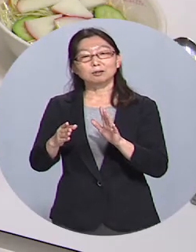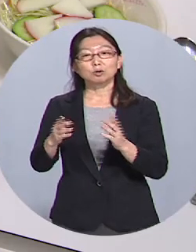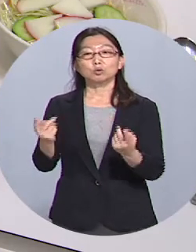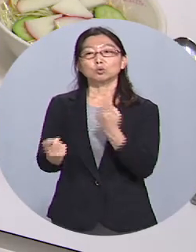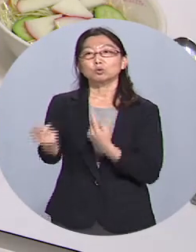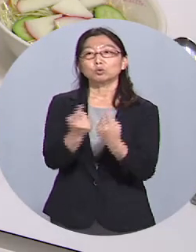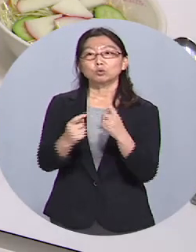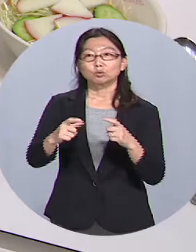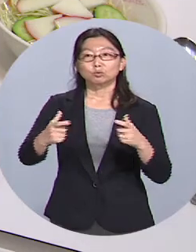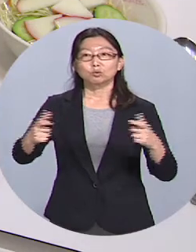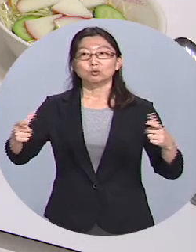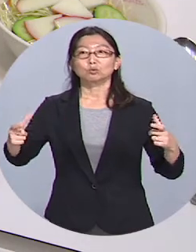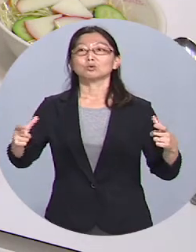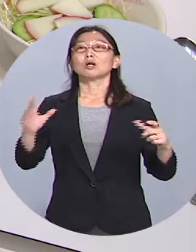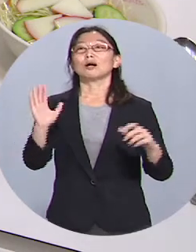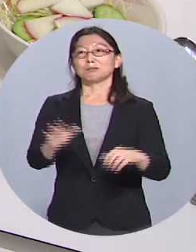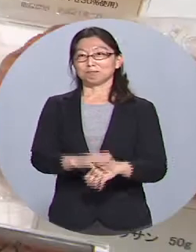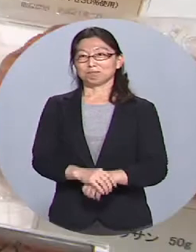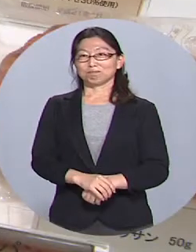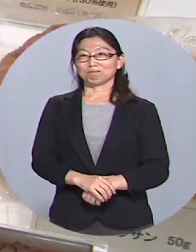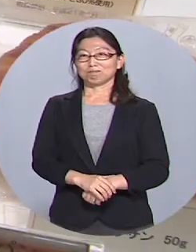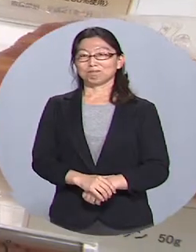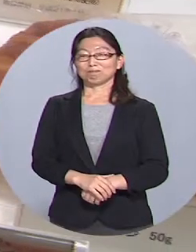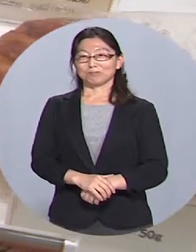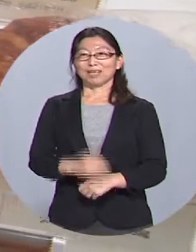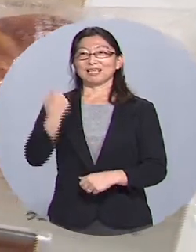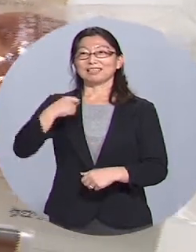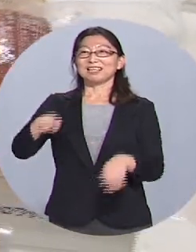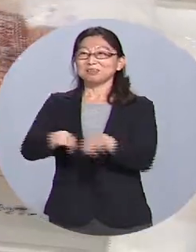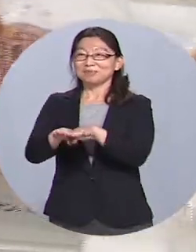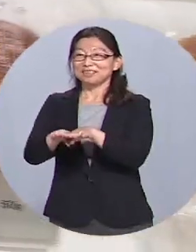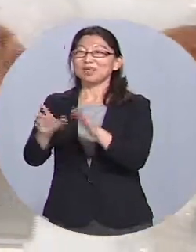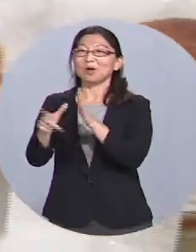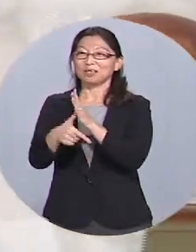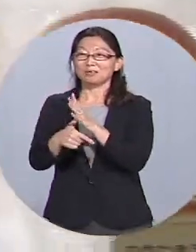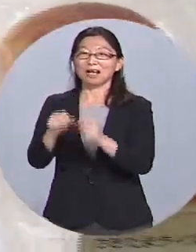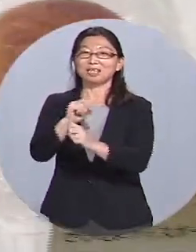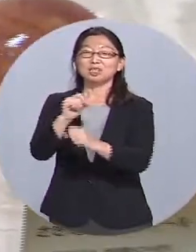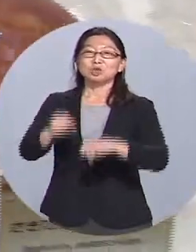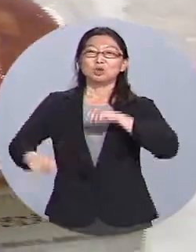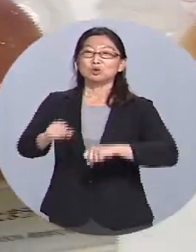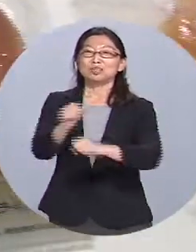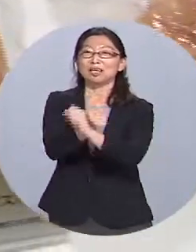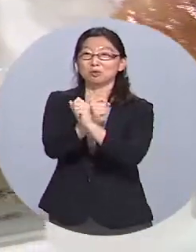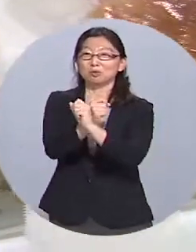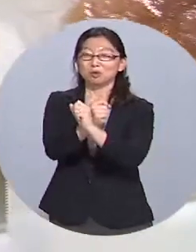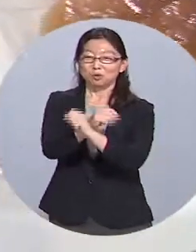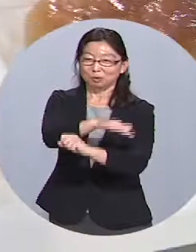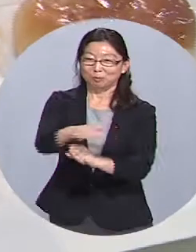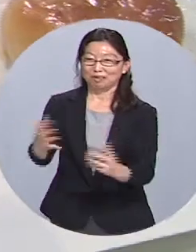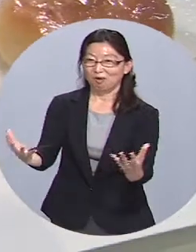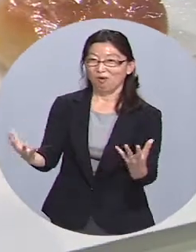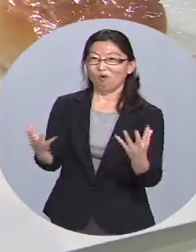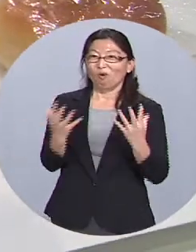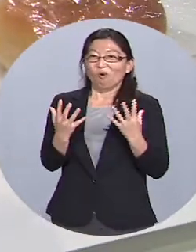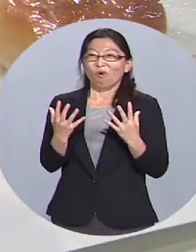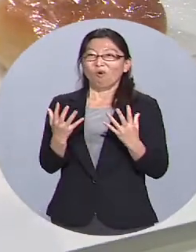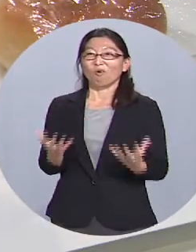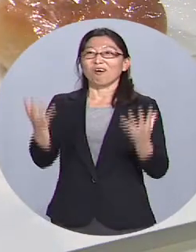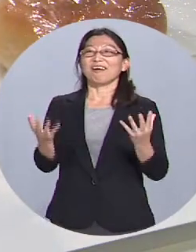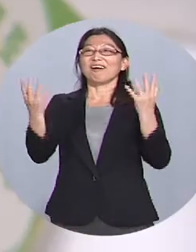数は増加傾向にあり、毎年夏休みの時期になると自由研究などの子どもたちで館内はにぎわいます